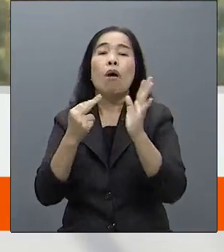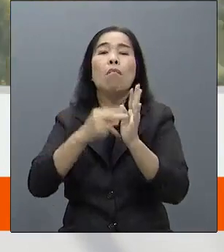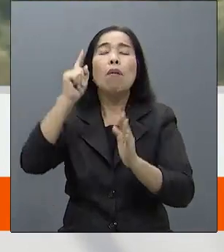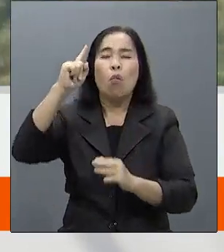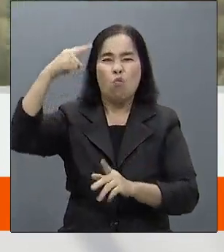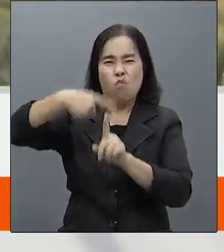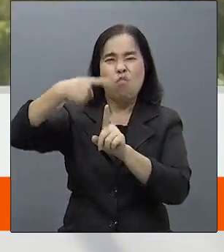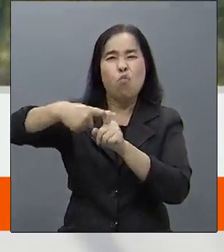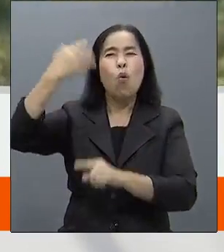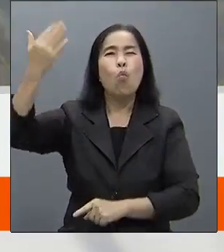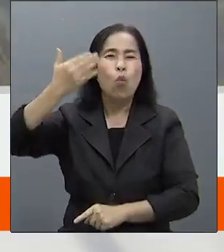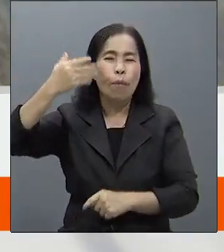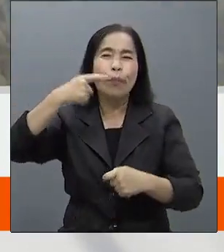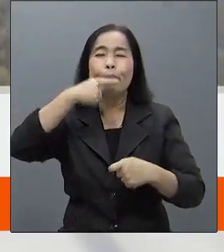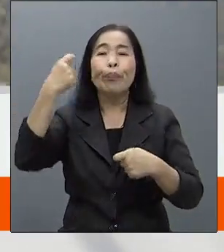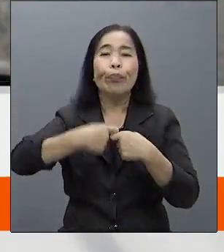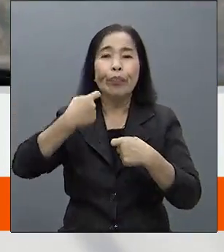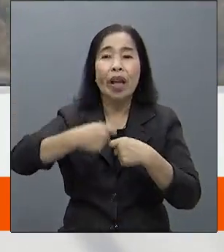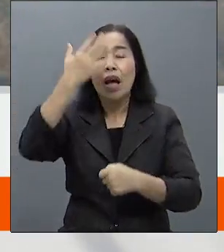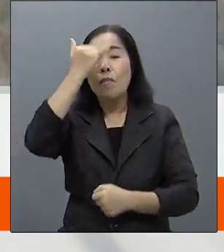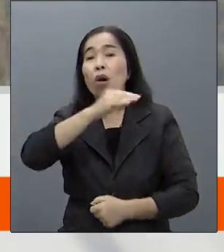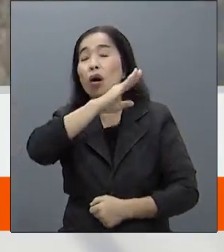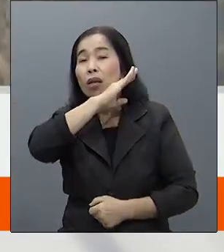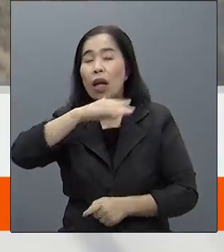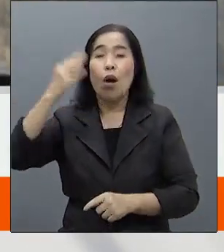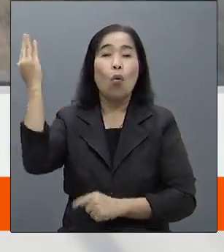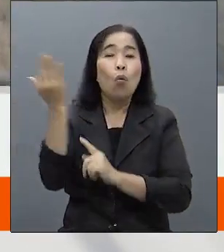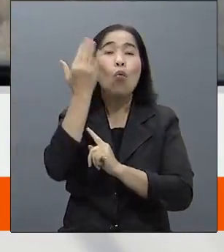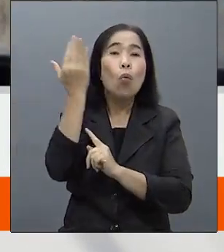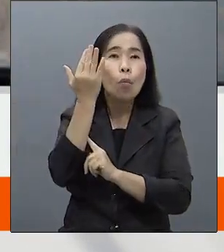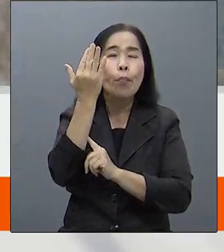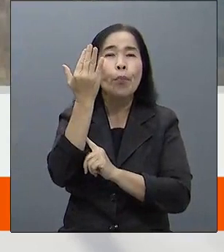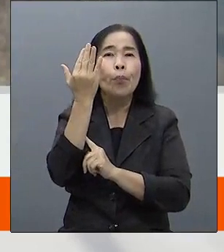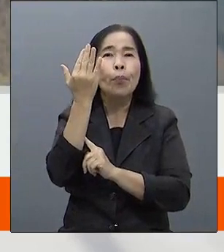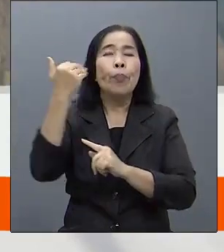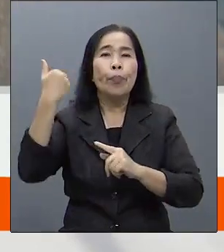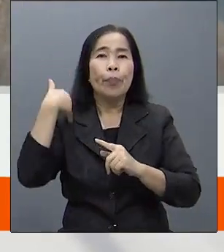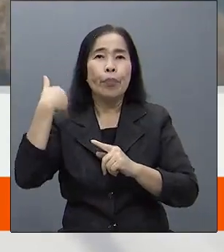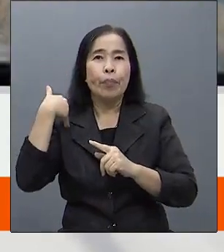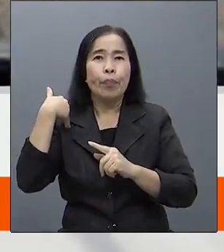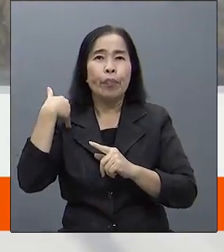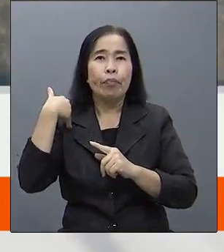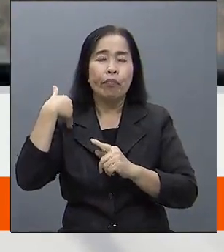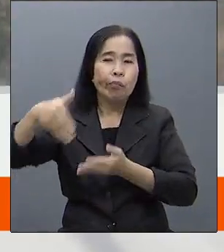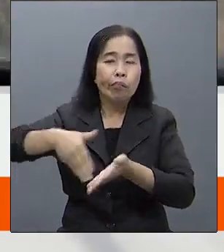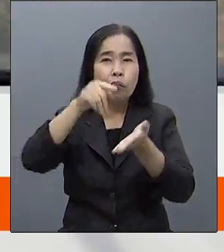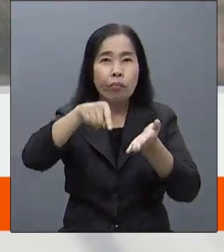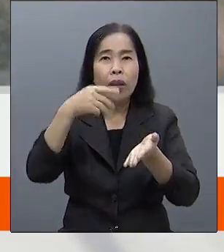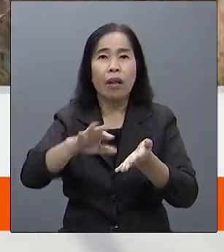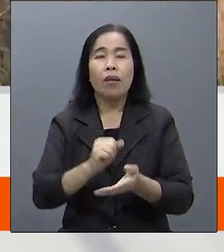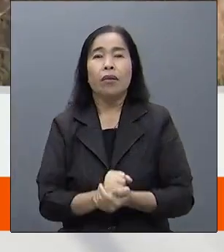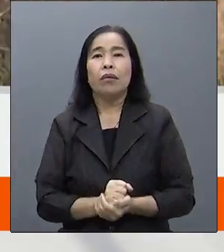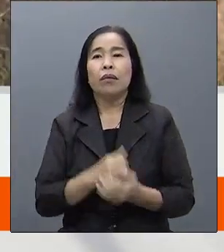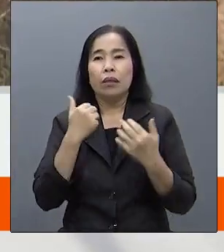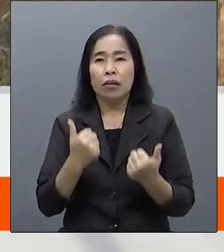จะนำไฟไปอยู่ทางไหนนะครับถ้าลมเท่าที่ได้รับรายงานเมื่อวานเนี่ยลมมาจากตะวันออกนะครับวันนี้ก็ต้